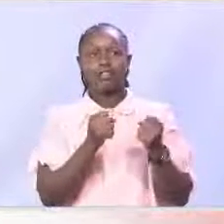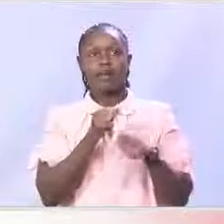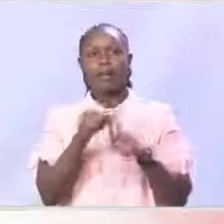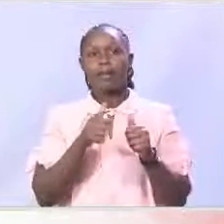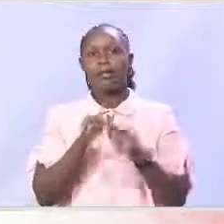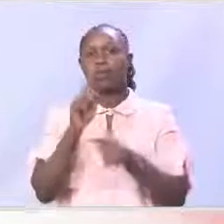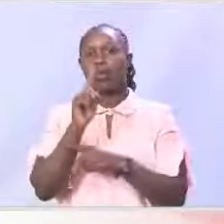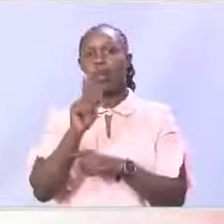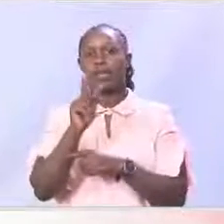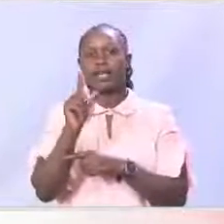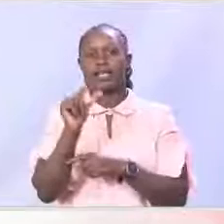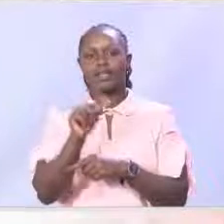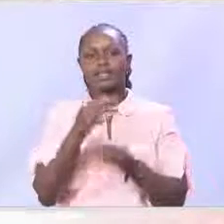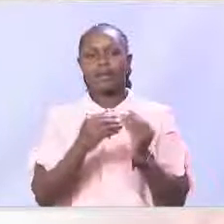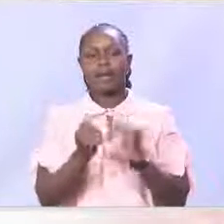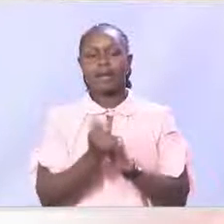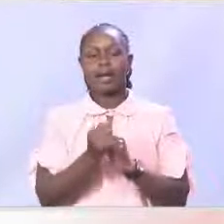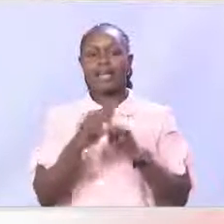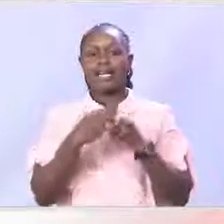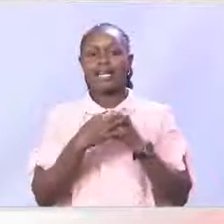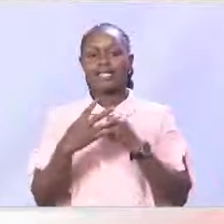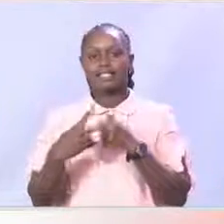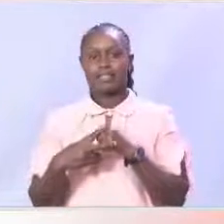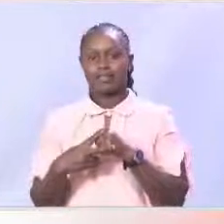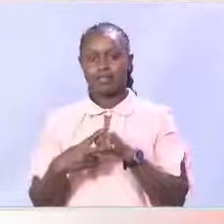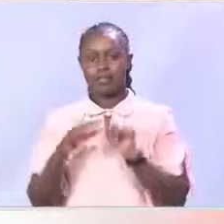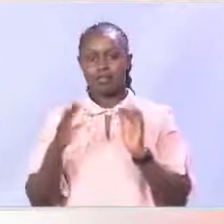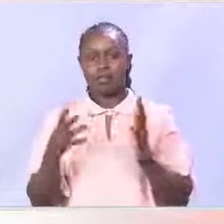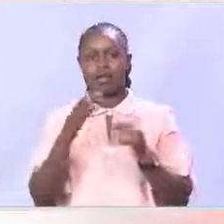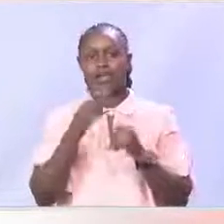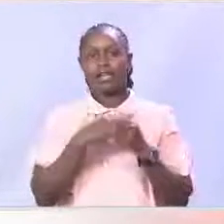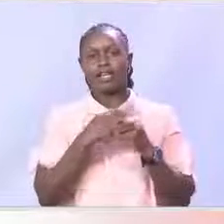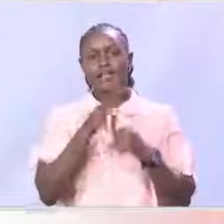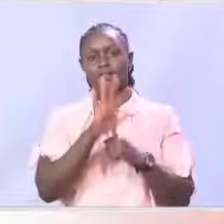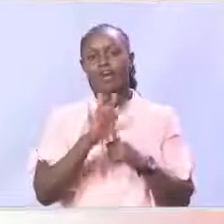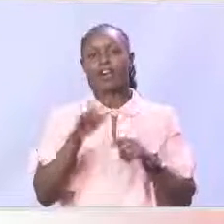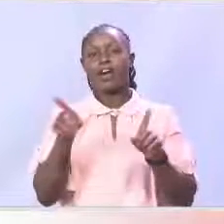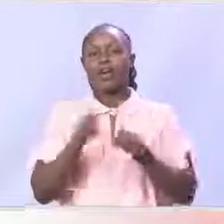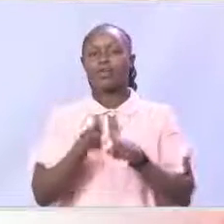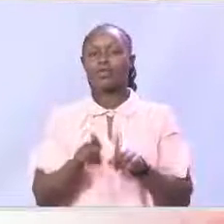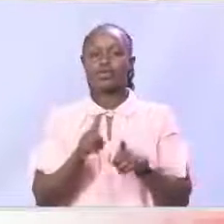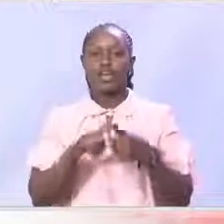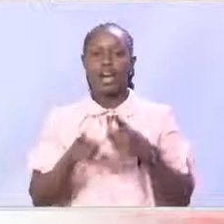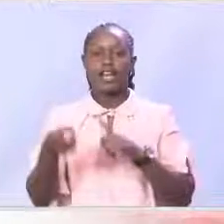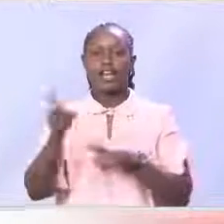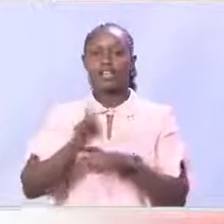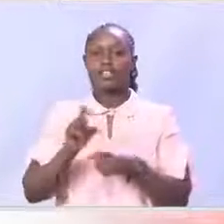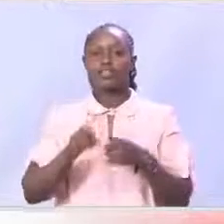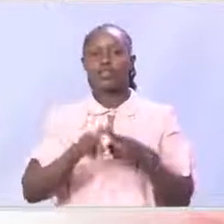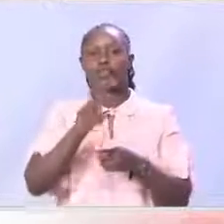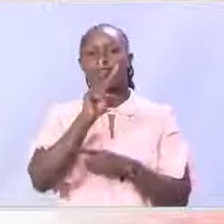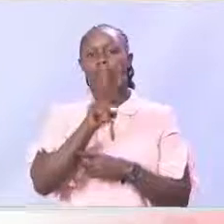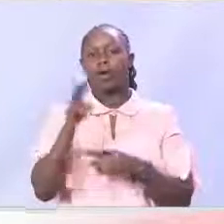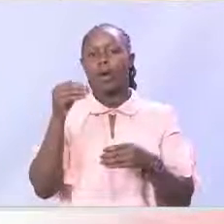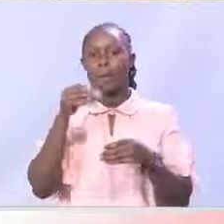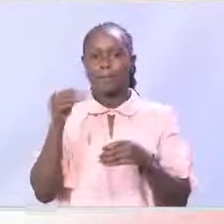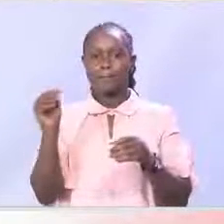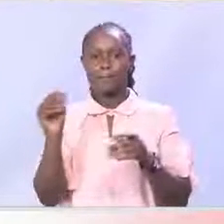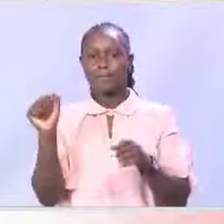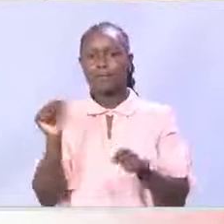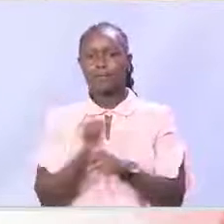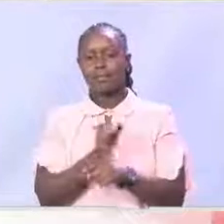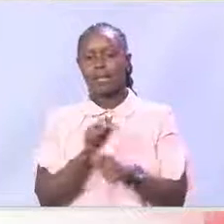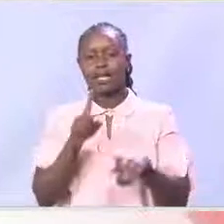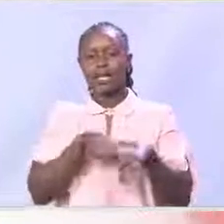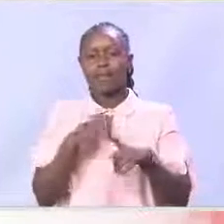is going for 87 shillings, 85 plus an additional bonus of 2 shillings, so 87. And when you work out